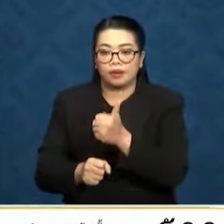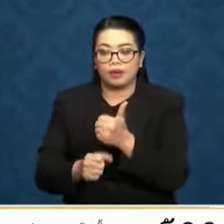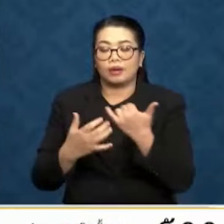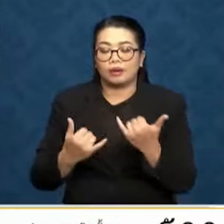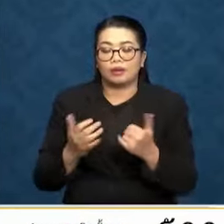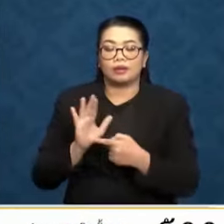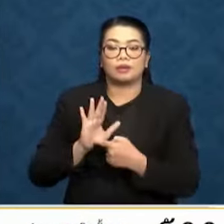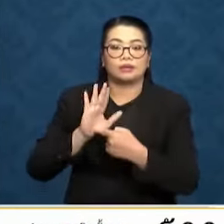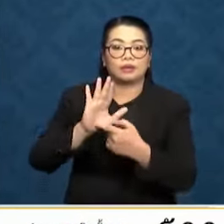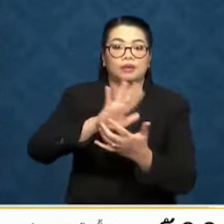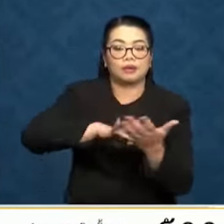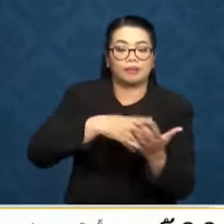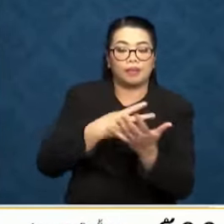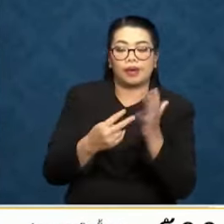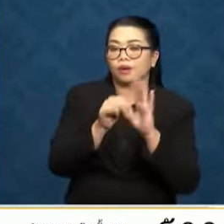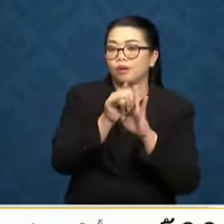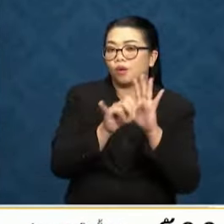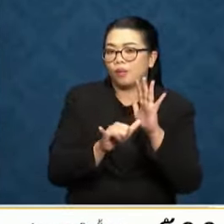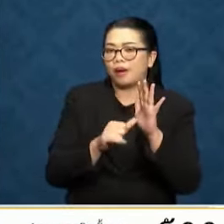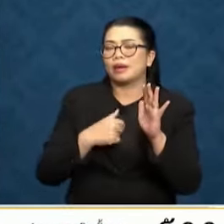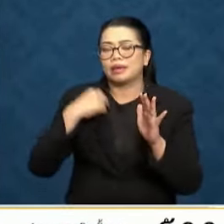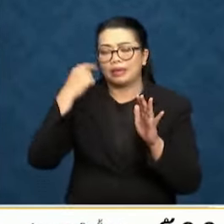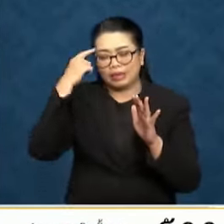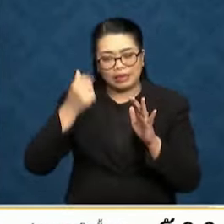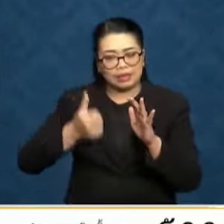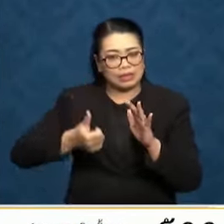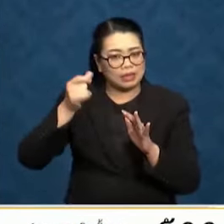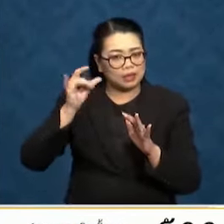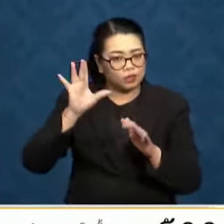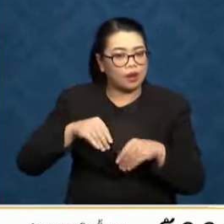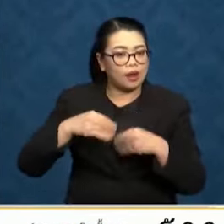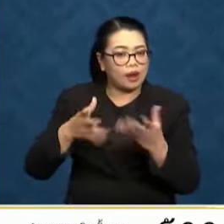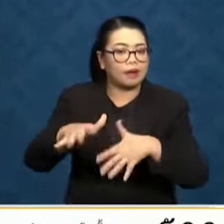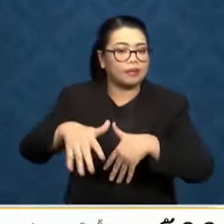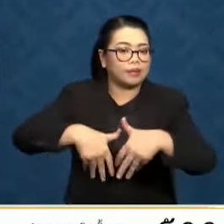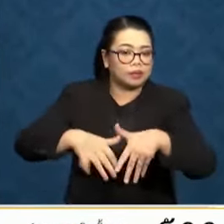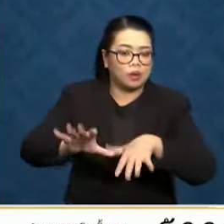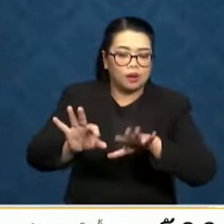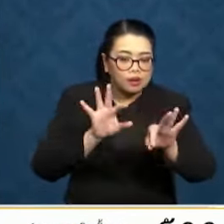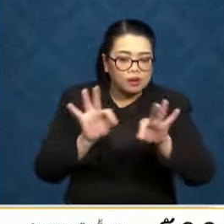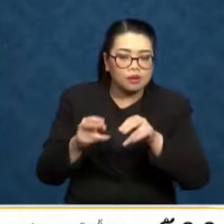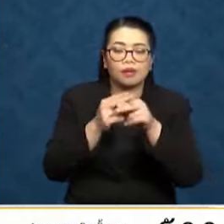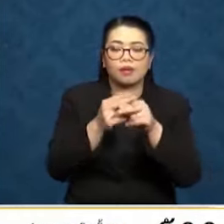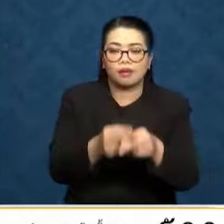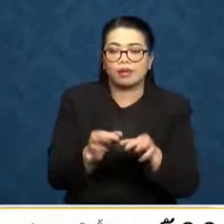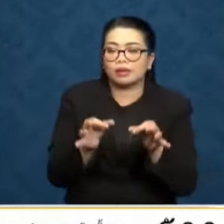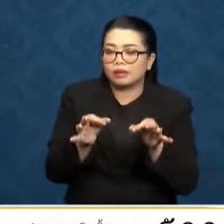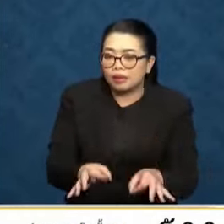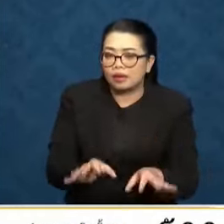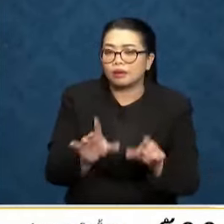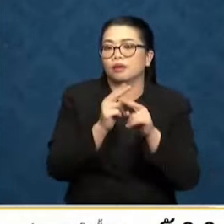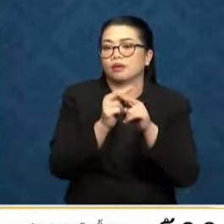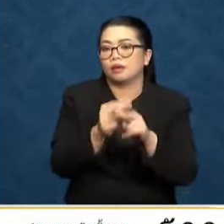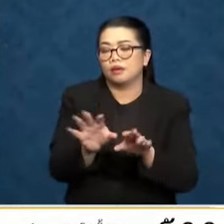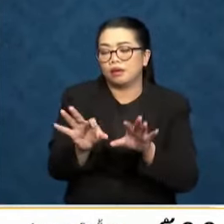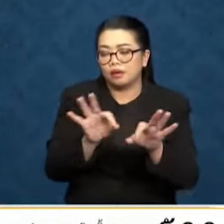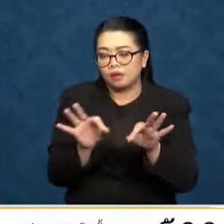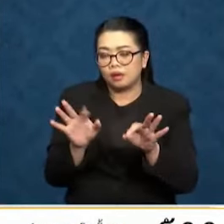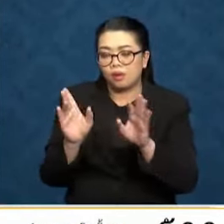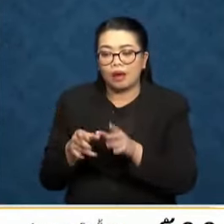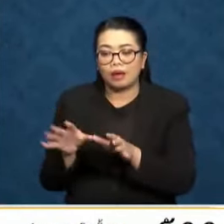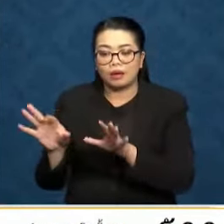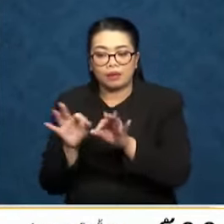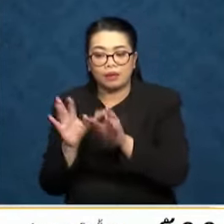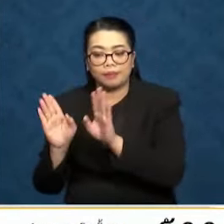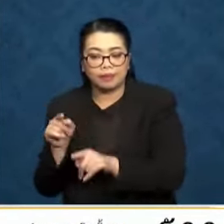นะคะนโยบายที่ตนเนี่ยคิดว่าดีที่สุดให้ประชาชนได้เลือกค่ะให้ประชาชนได้มีโอกาสตัดสินแต่หลังจาก